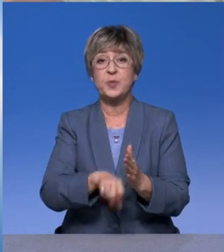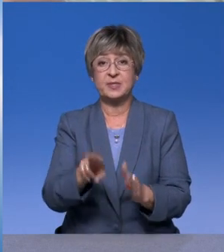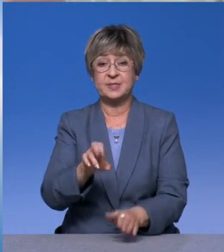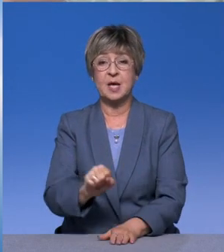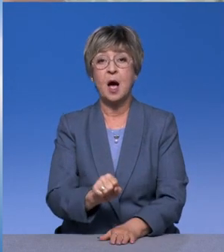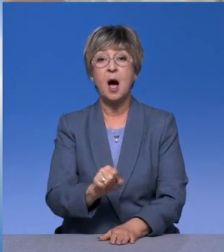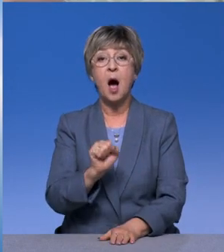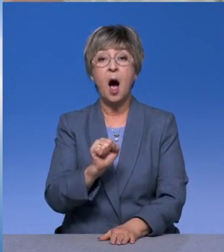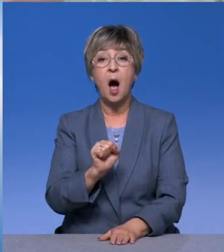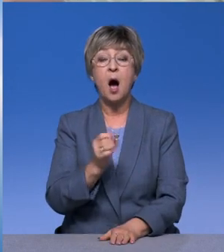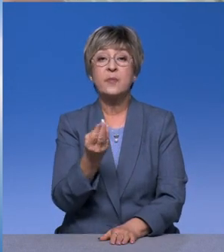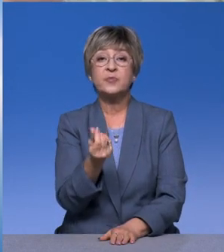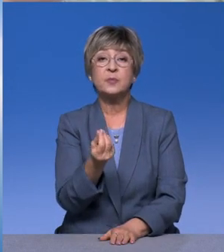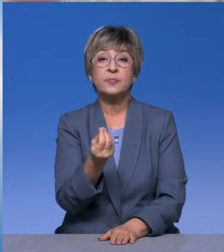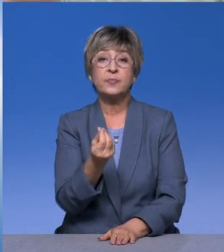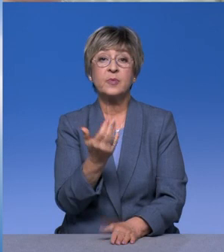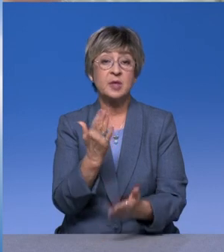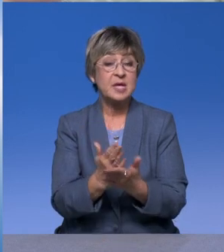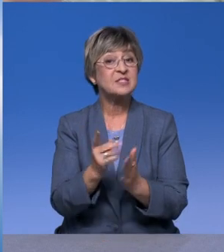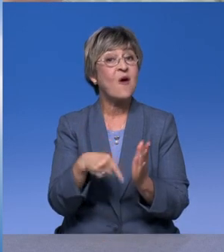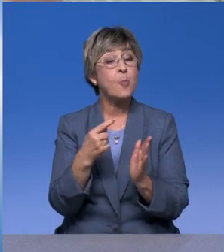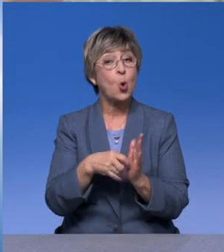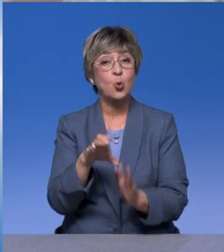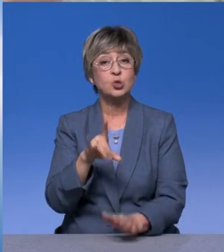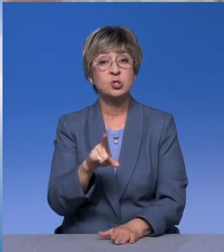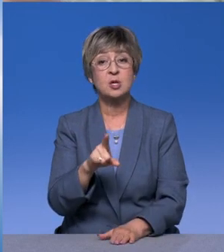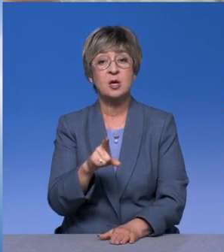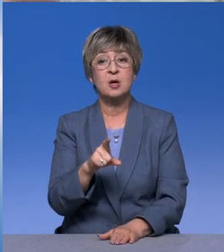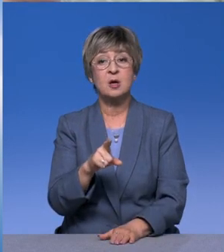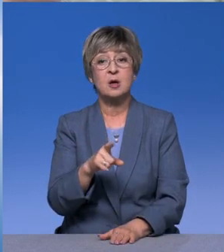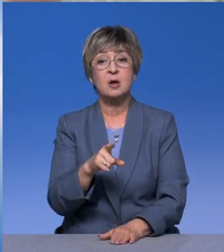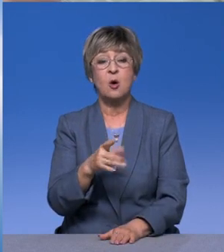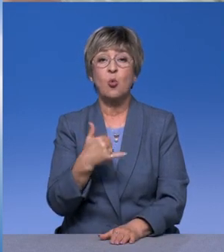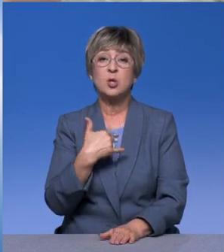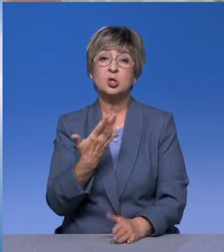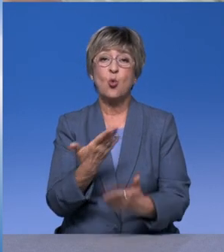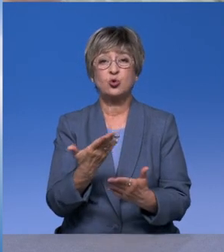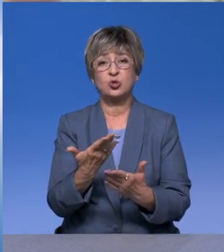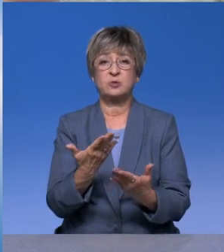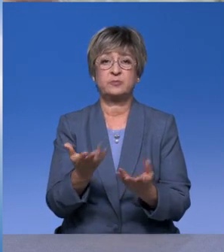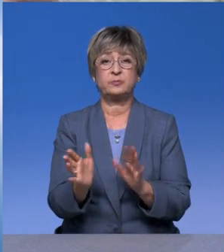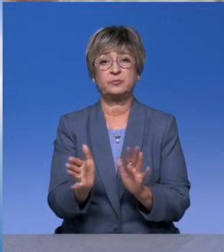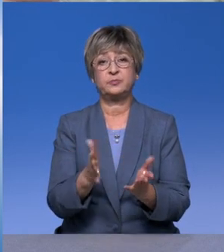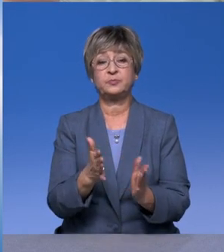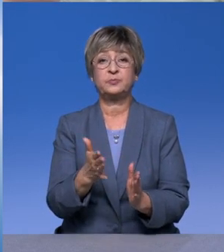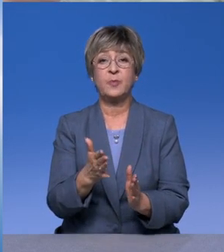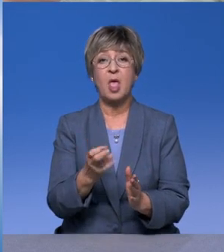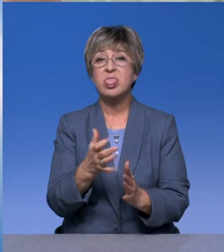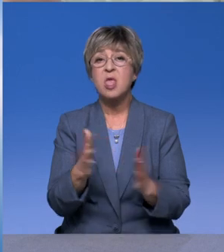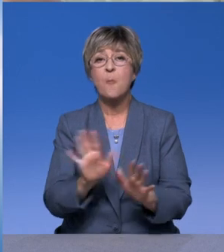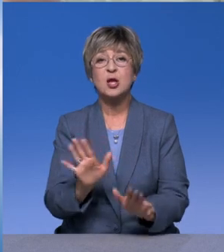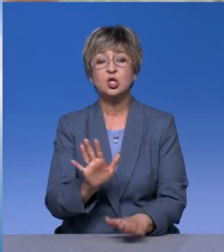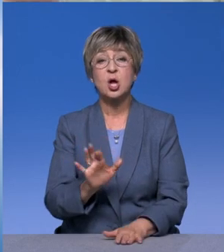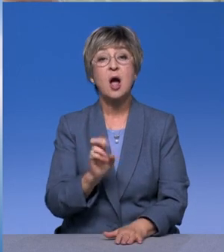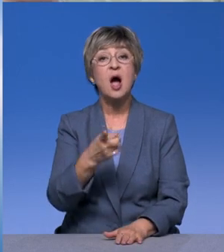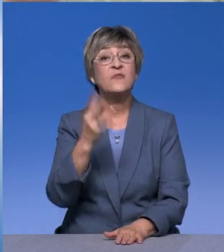к размеру штрафов, у многих есть вопросы, мол, какие-то они слишком мягкие у нас. Как вы считаете, размер влияет на дисциплину на